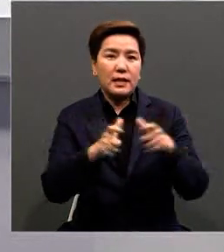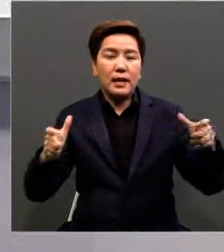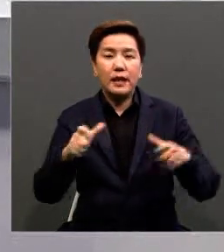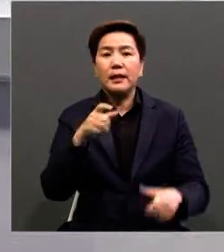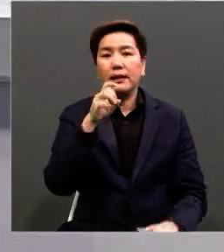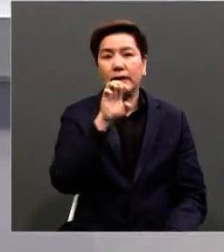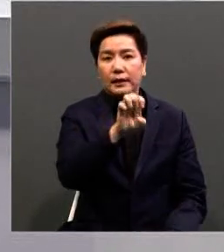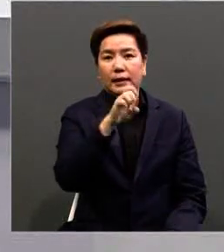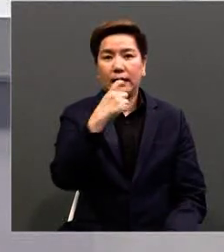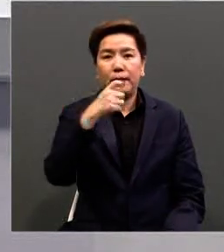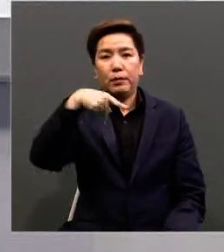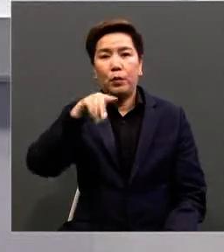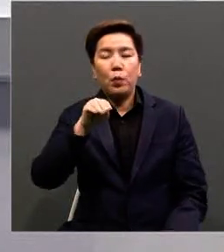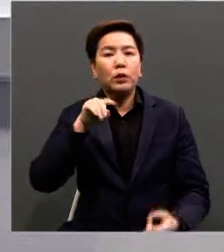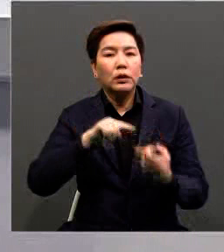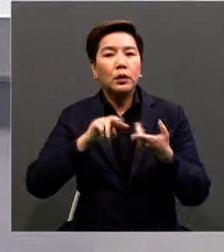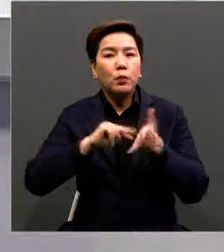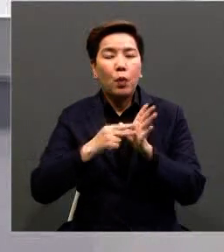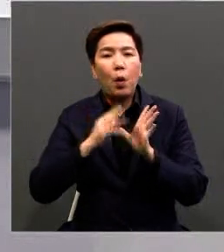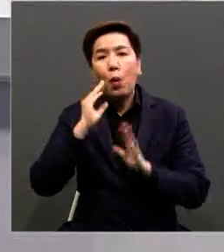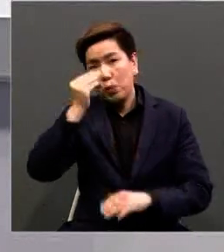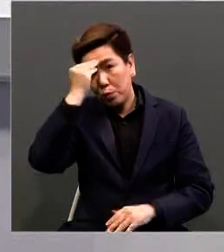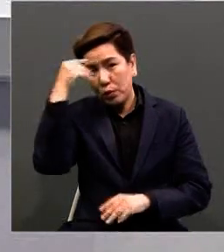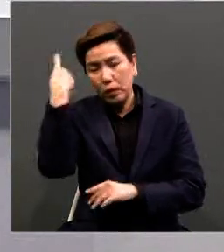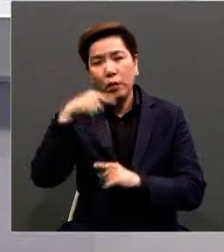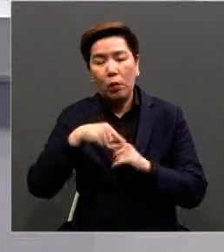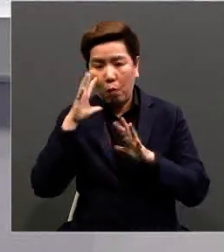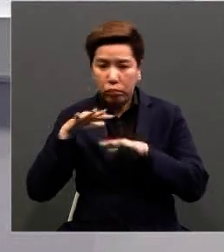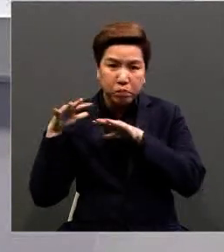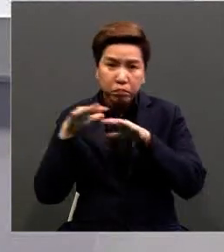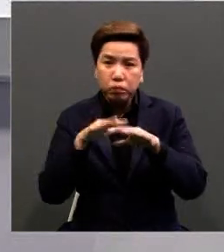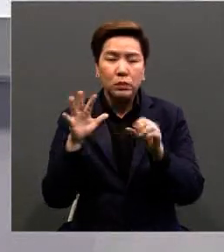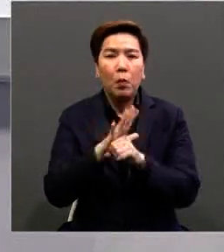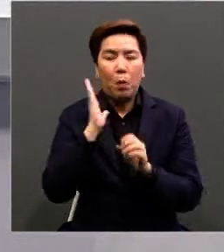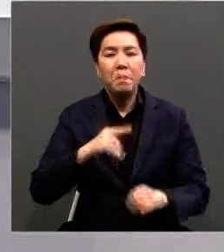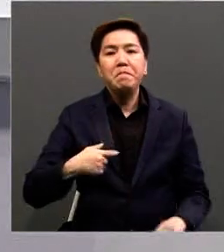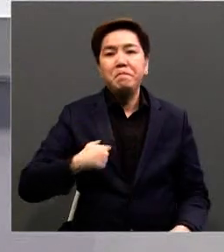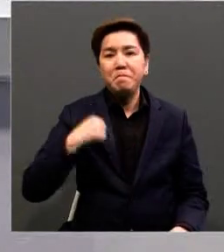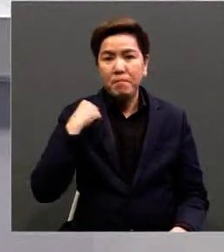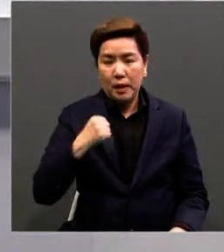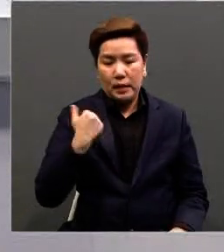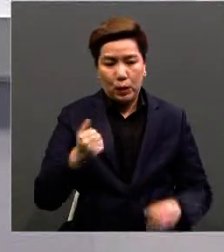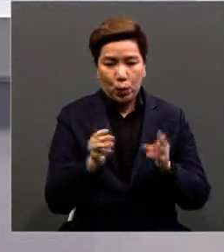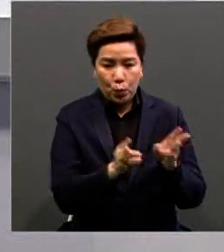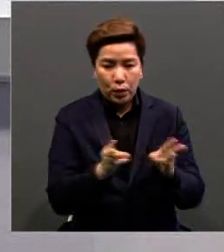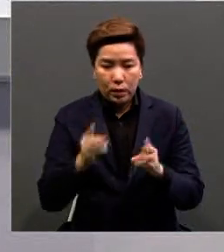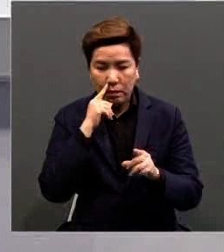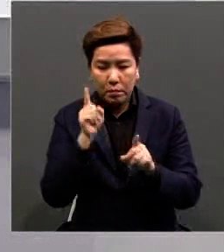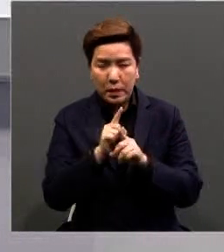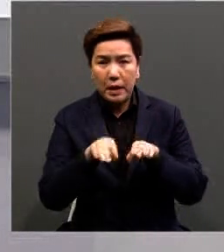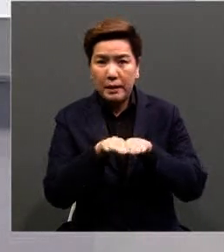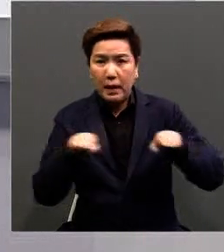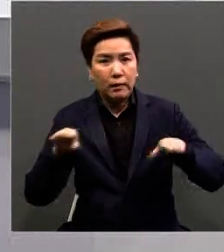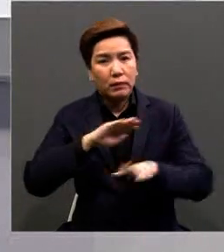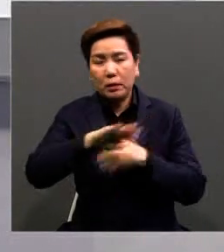เกี่ยวกับเรื่องการท่องเที่ยวญี่ปุ่นปรากฏว่าคนก็ยังเยอะนะแล้วส่วนใหญ่เขาก็บอกว่ายังมั่นใจนะเขาบอกว่าตอนนี้มาตรการในการยกระดับขึ้นมา